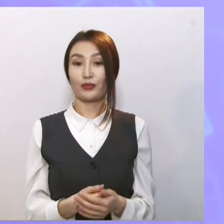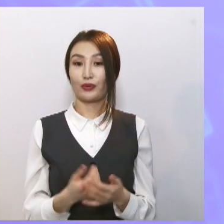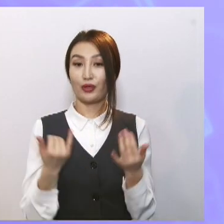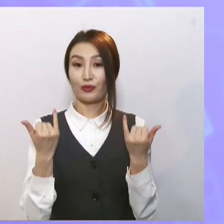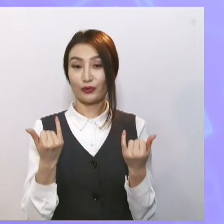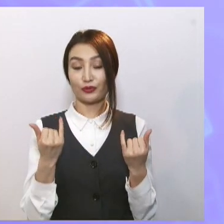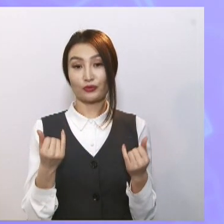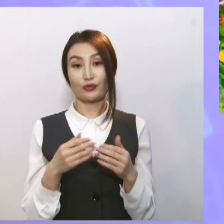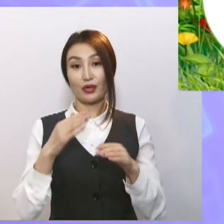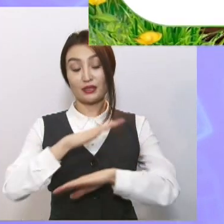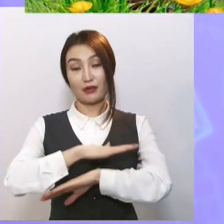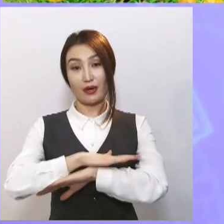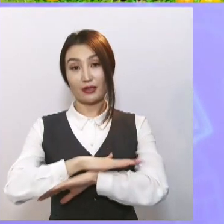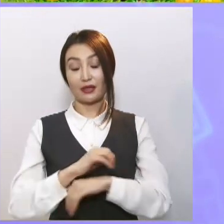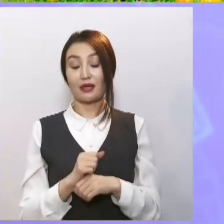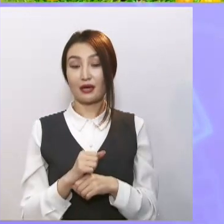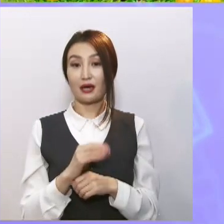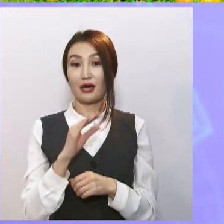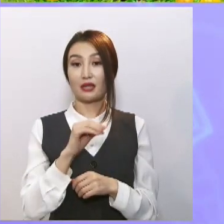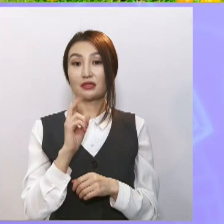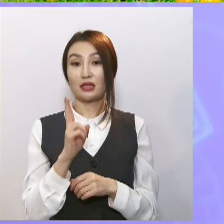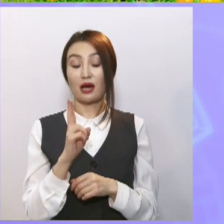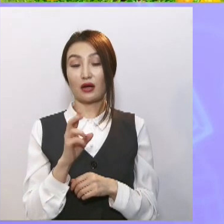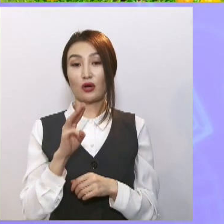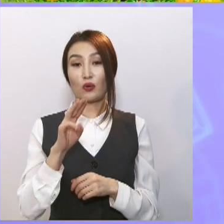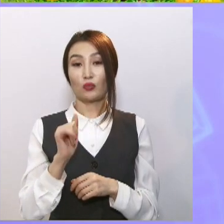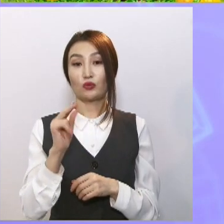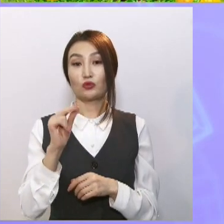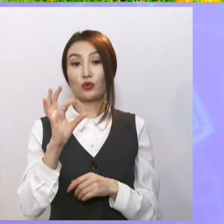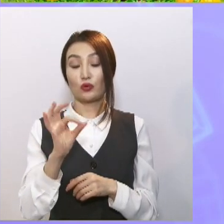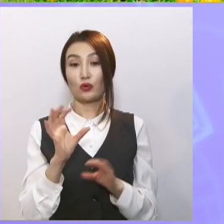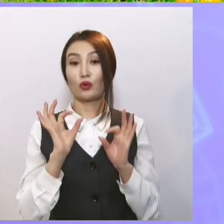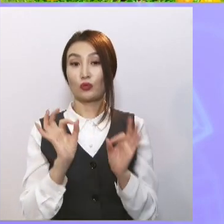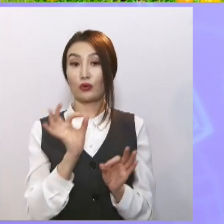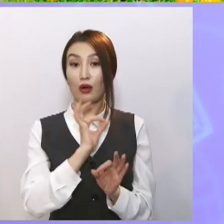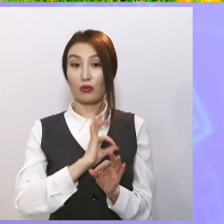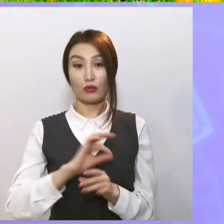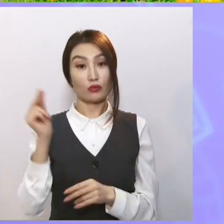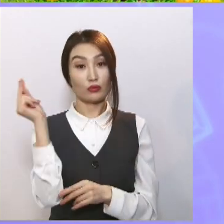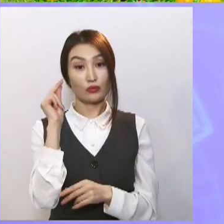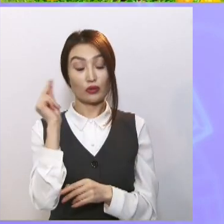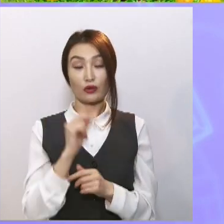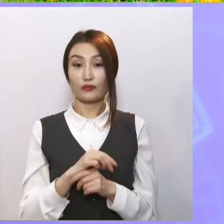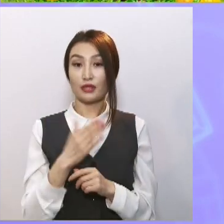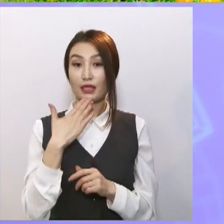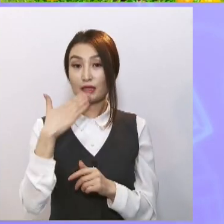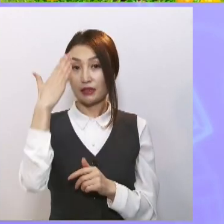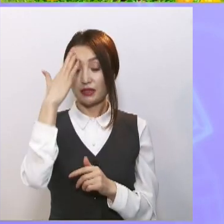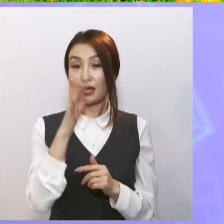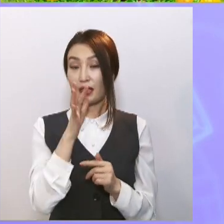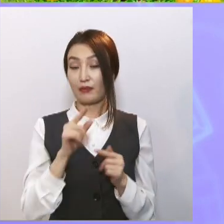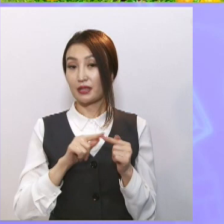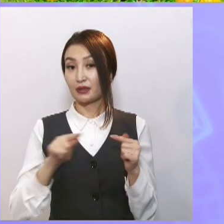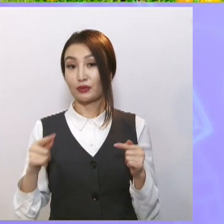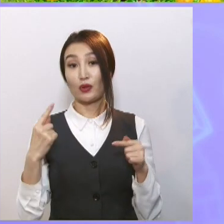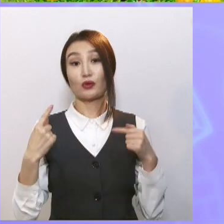Бүгүнкү сабакта жак мүчөлөрдү туура улаганды үйрөнөбүз. Жай мезгилинин